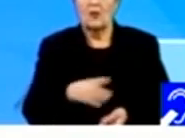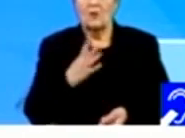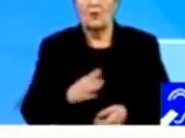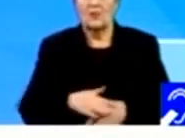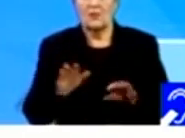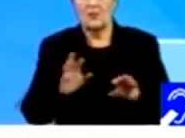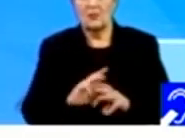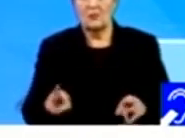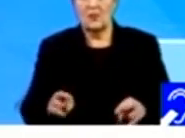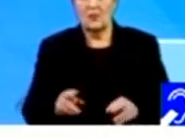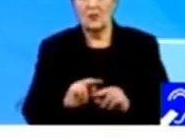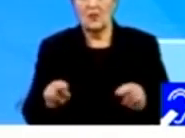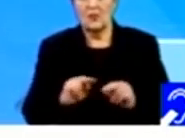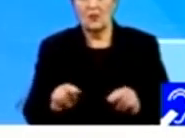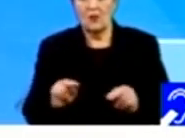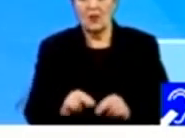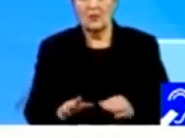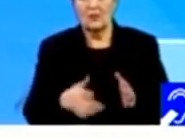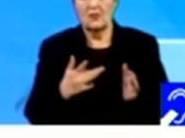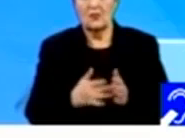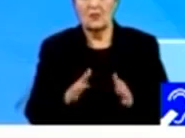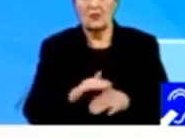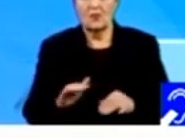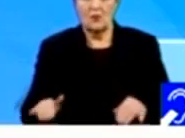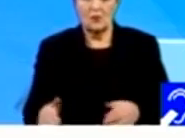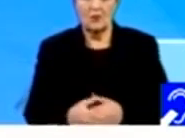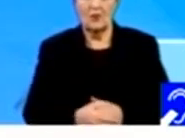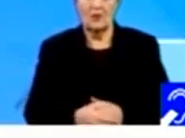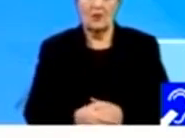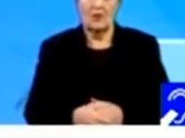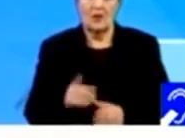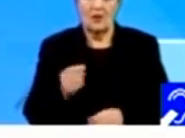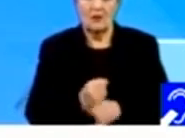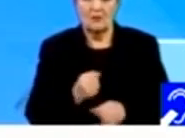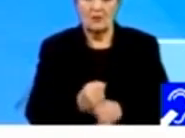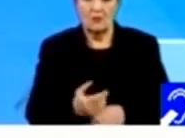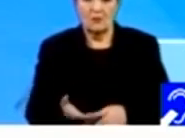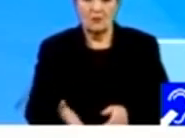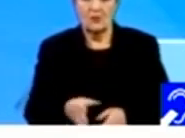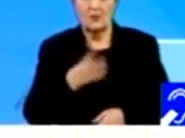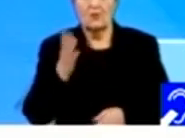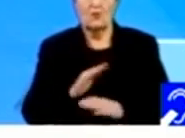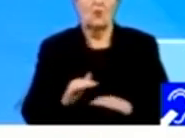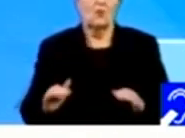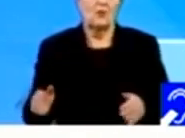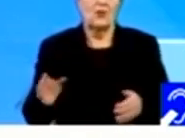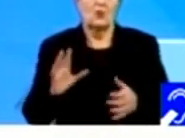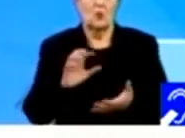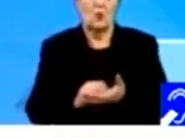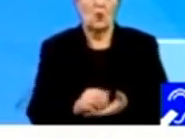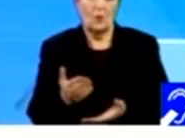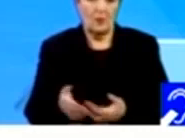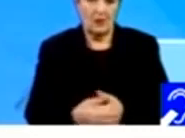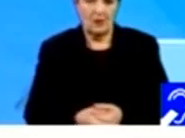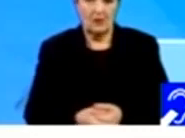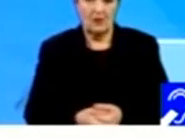Eu am fost viceministru la educație. Eu am creat 82 de centre de copii și tineret, inclusiv centru Artico. Și cât am făcut eu acolo, atât a rămas. Pentru că mai mult nu s-a făcut.